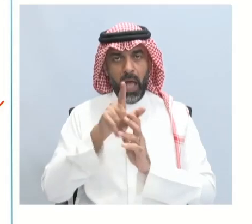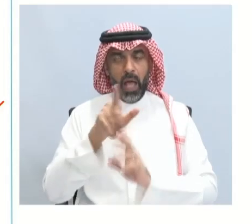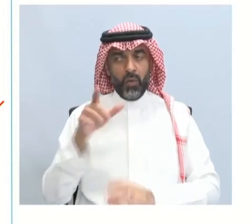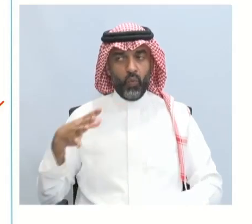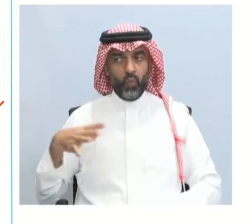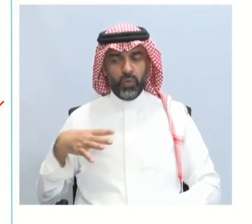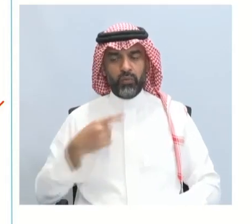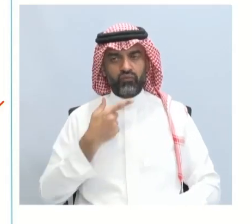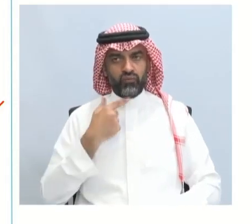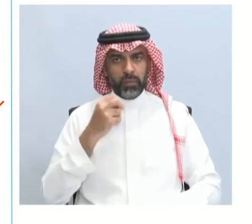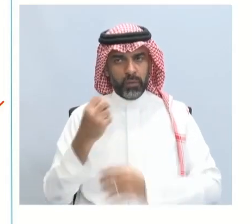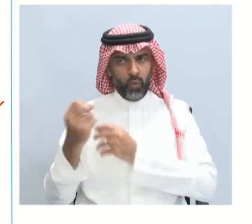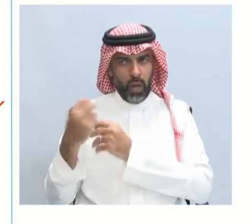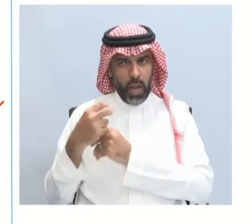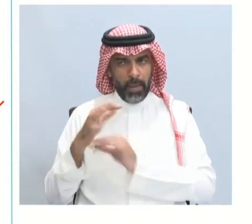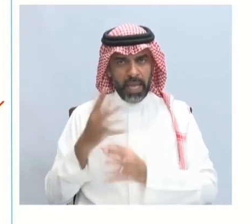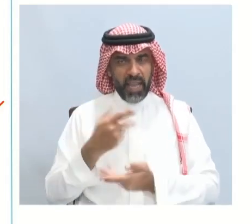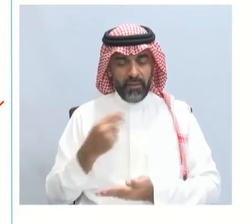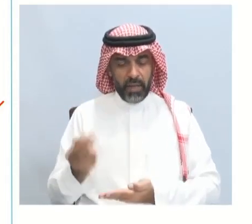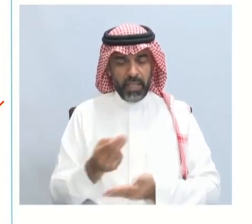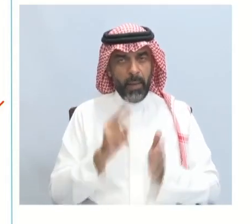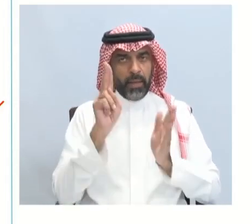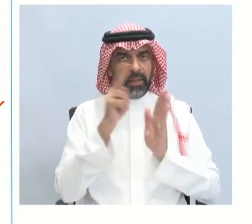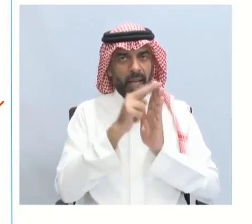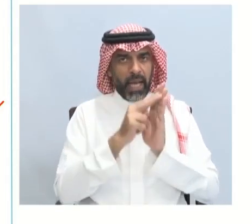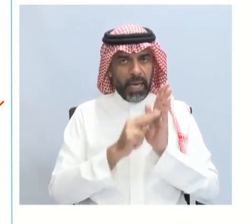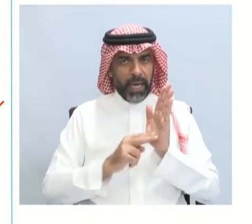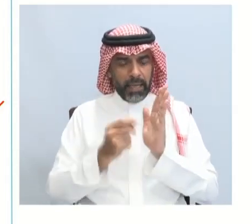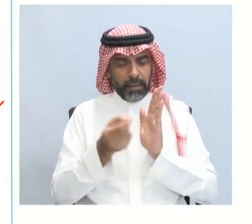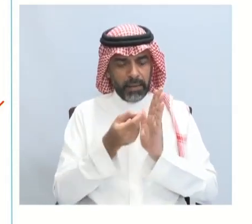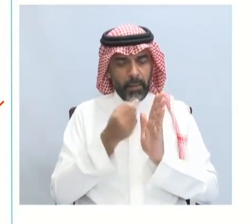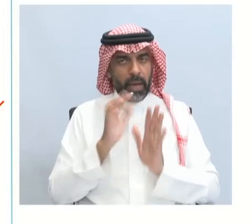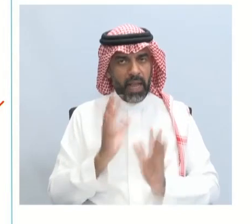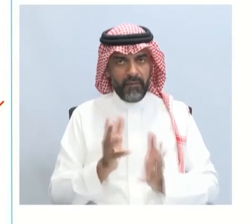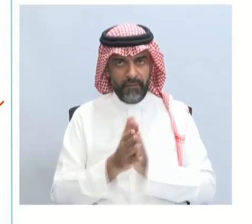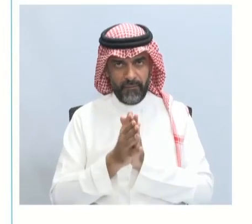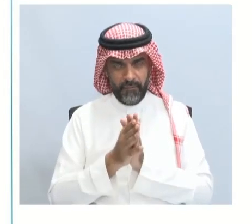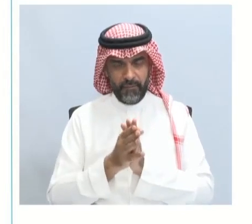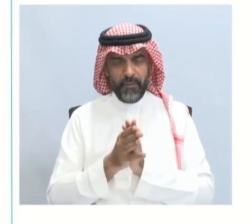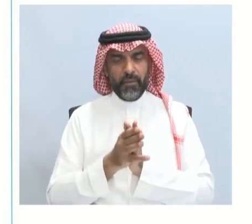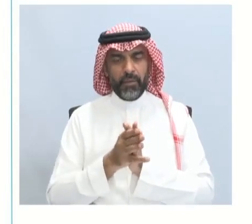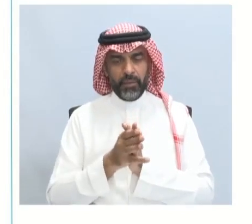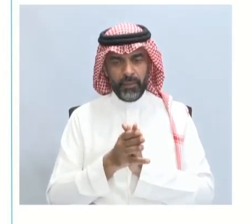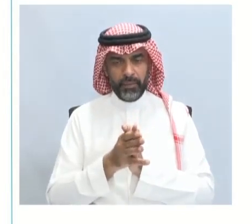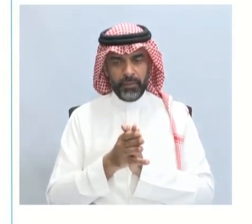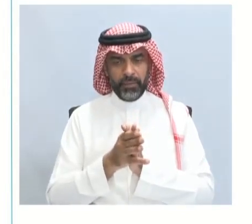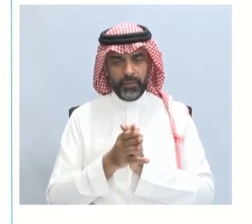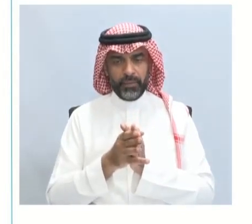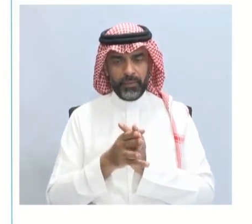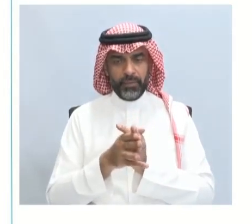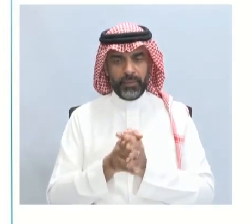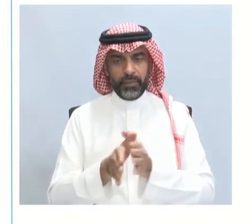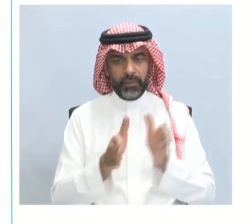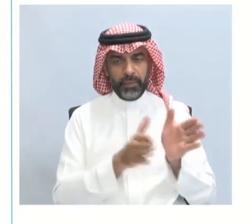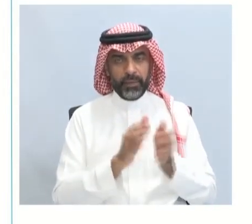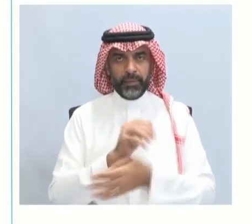تقوم بكتابتها وخصوصا اذا كان عملك مثلا خاص بمكتب المدير فقط